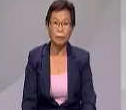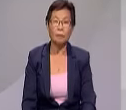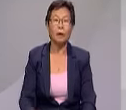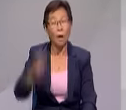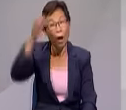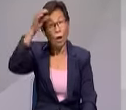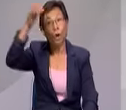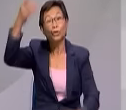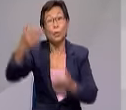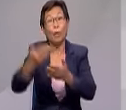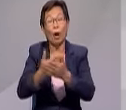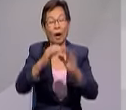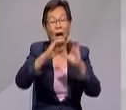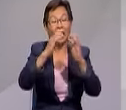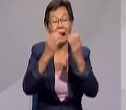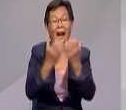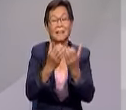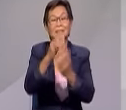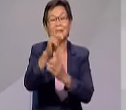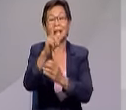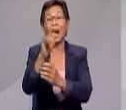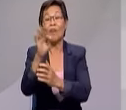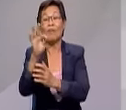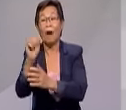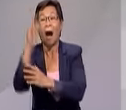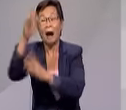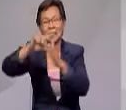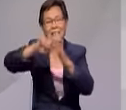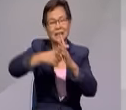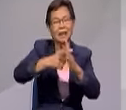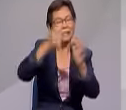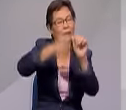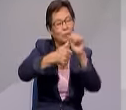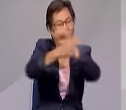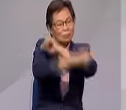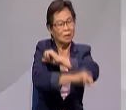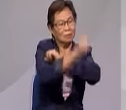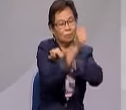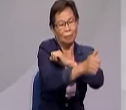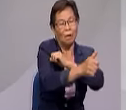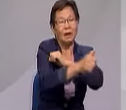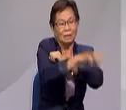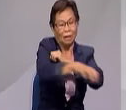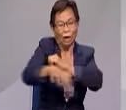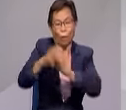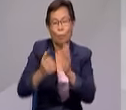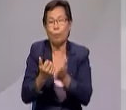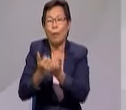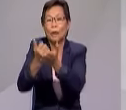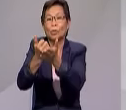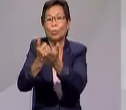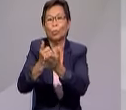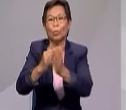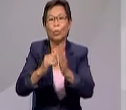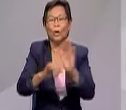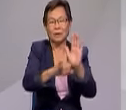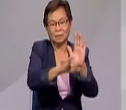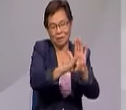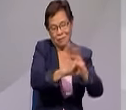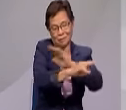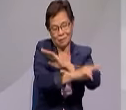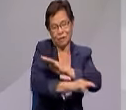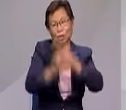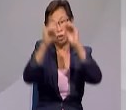Konsep baru kelas Al-Quran dan Fardu Ain Kafa bakal dilaksana di setiap negeri bagi membantu menaik taraf status guru kafa di seluruh